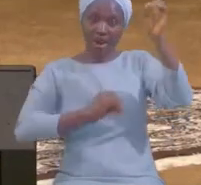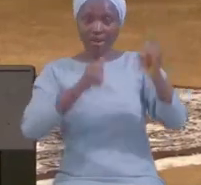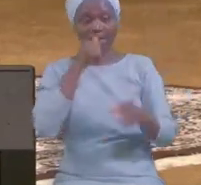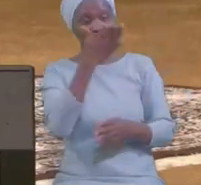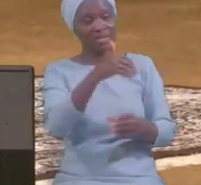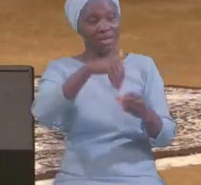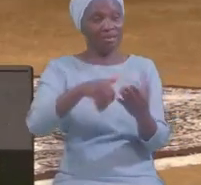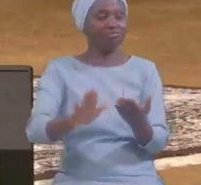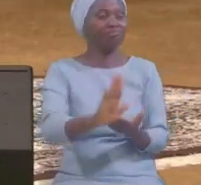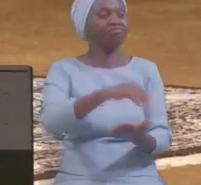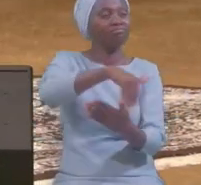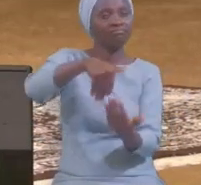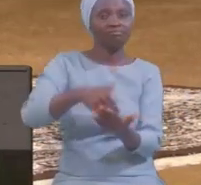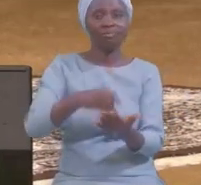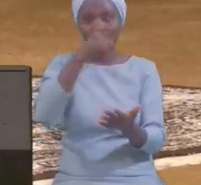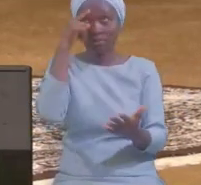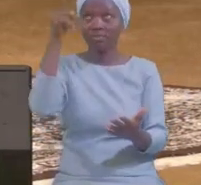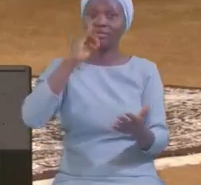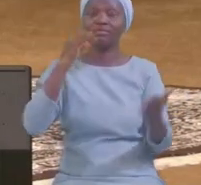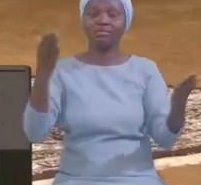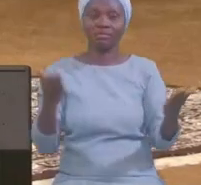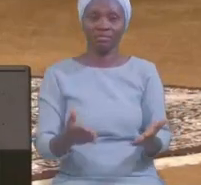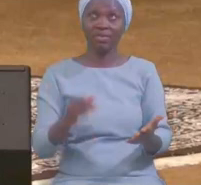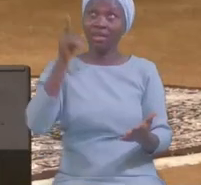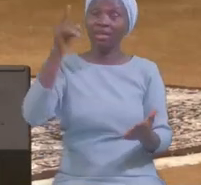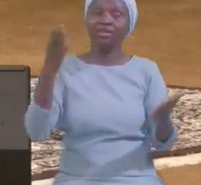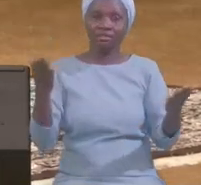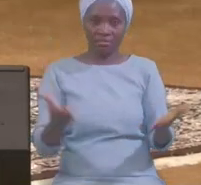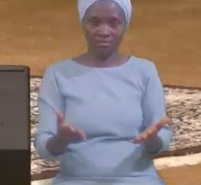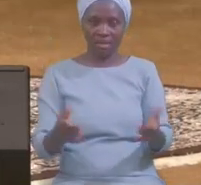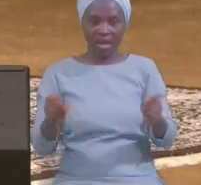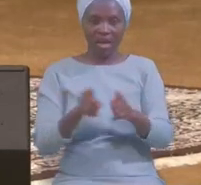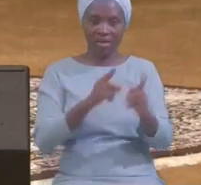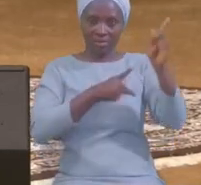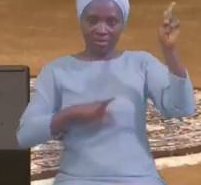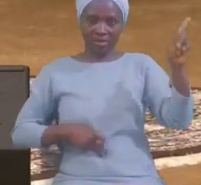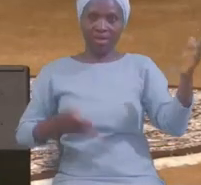ici en tant que roi, il est ici en tant que guérisseur, il est ici en tant que